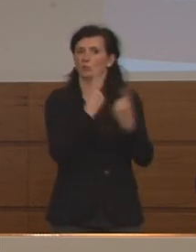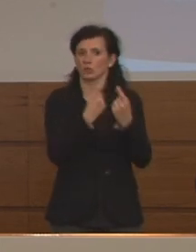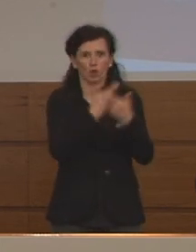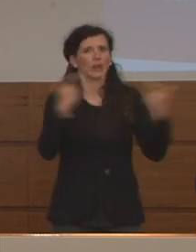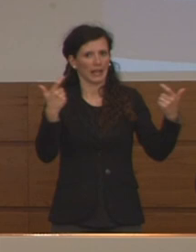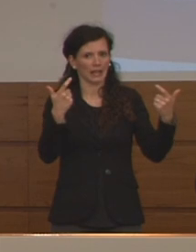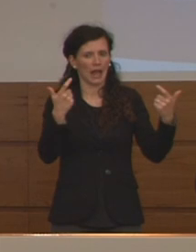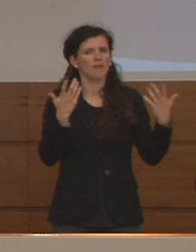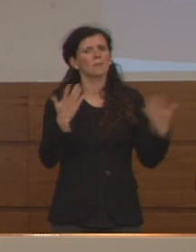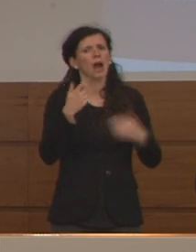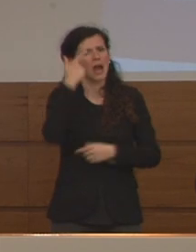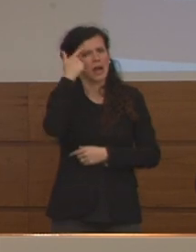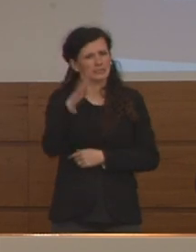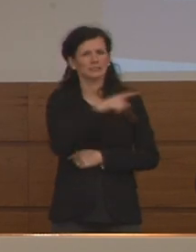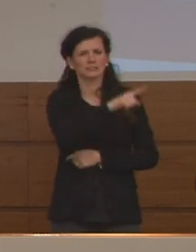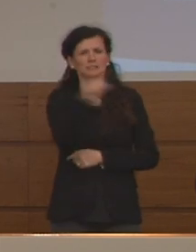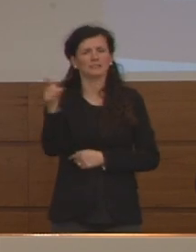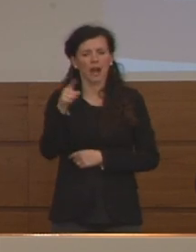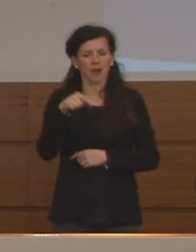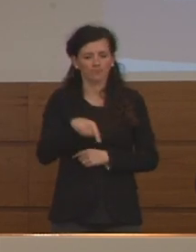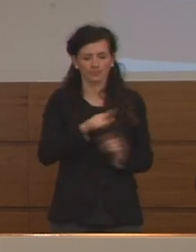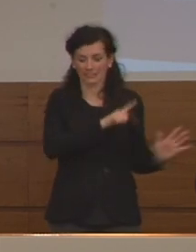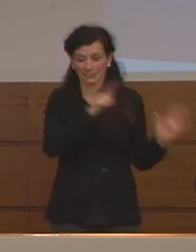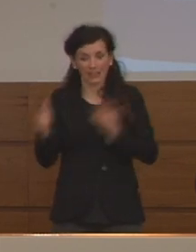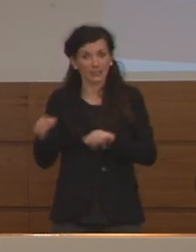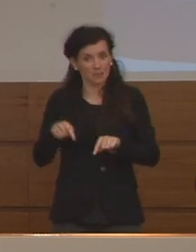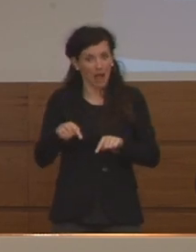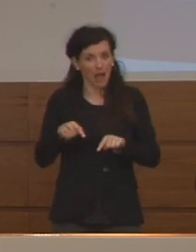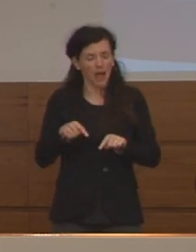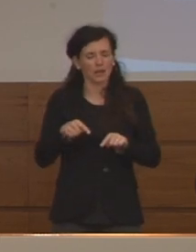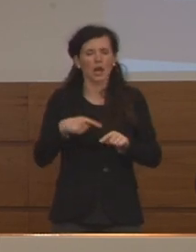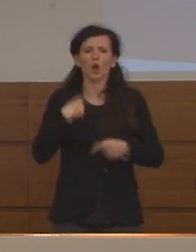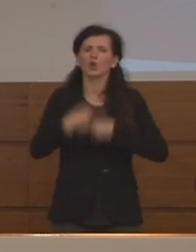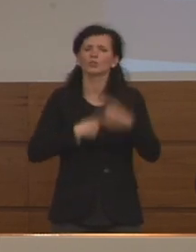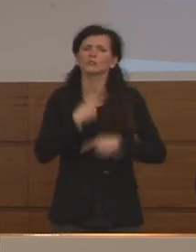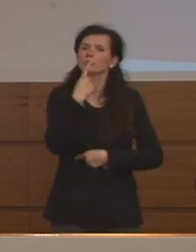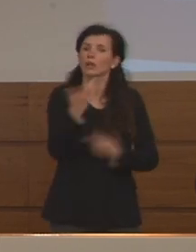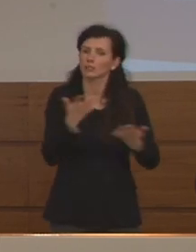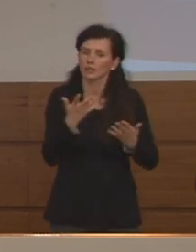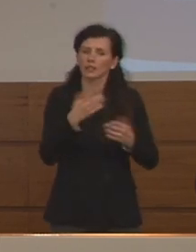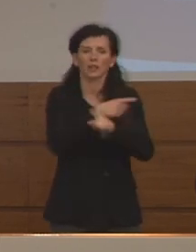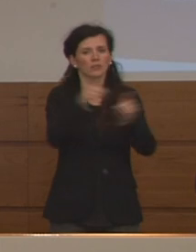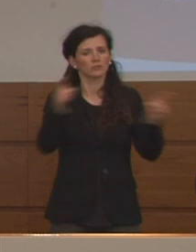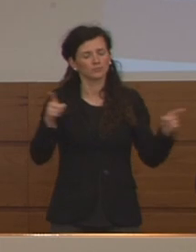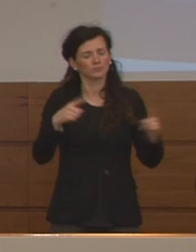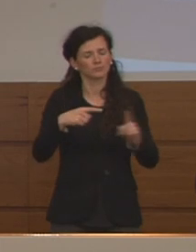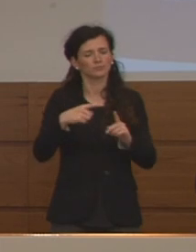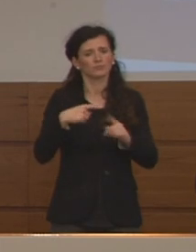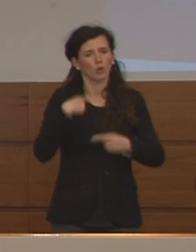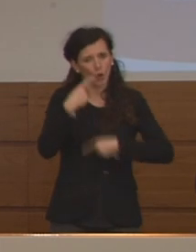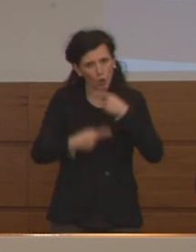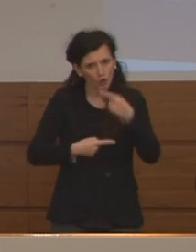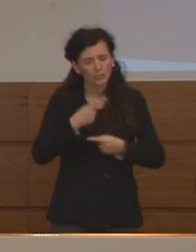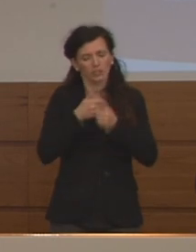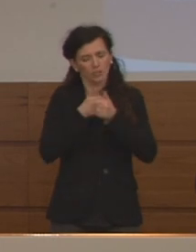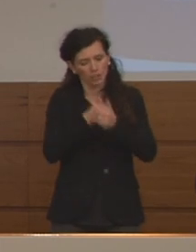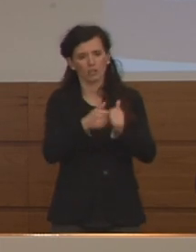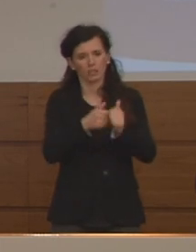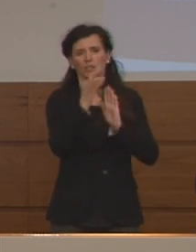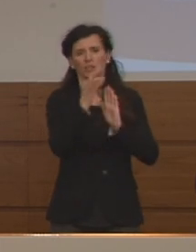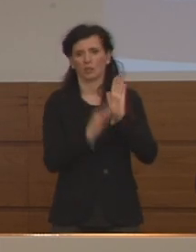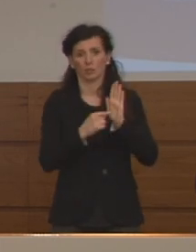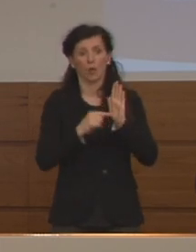settimana ci inducono a dire dintorni abbassare assolutamente la guardia dobbiamo tenere questi